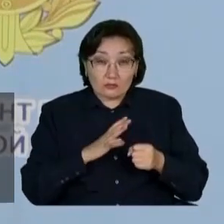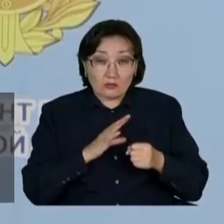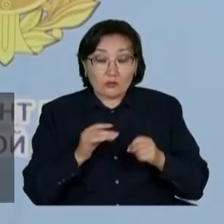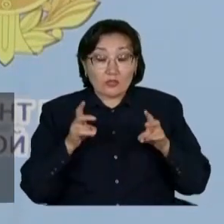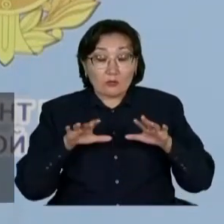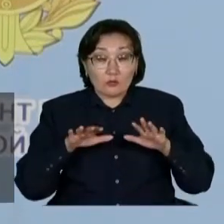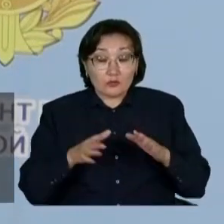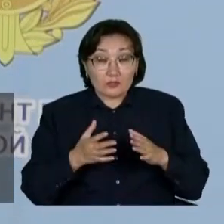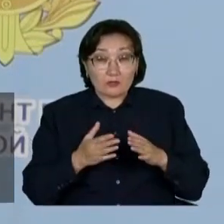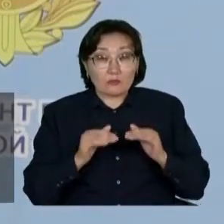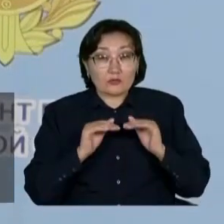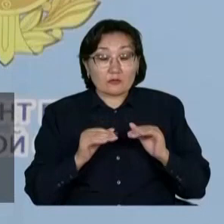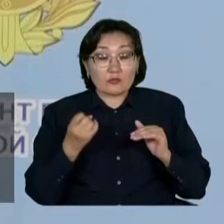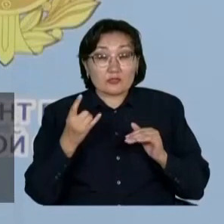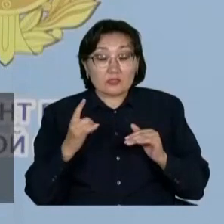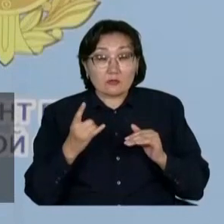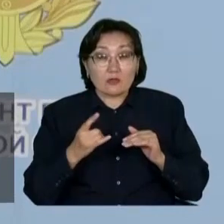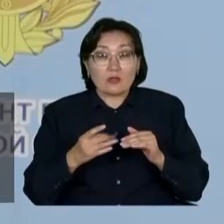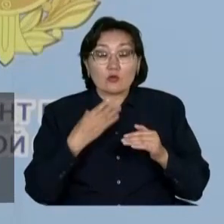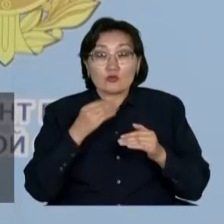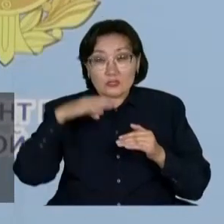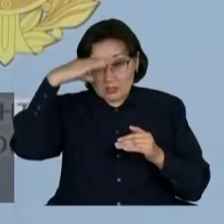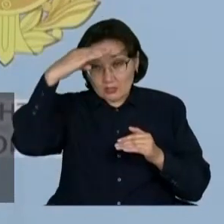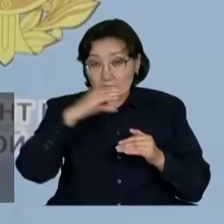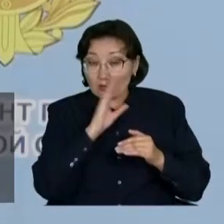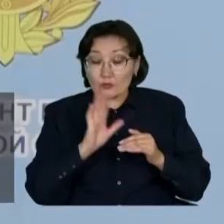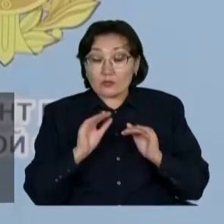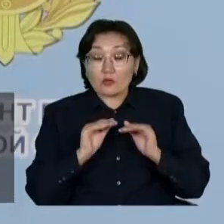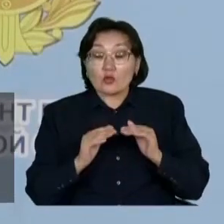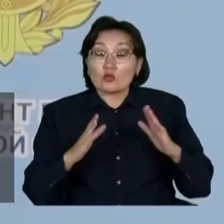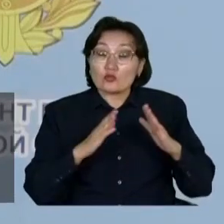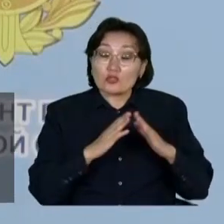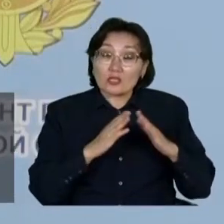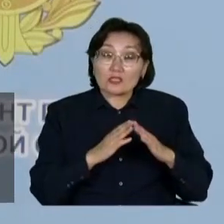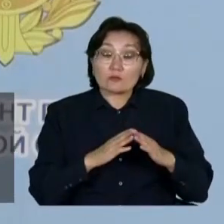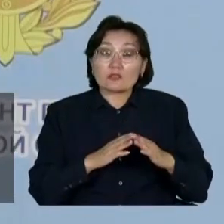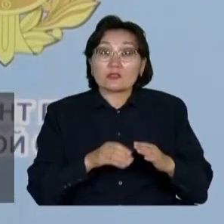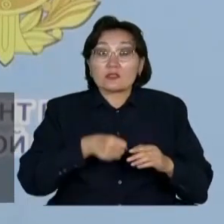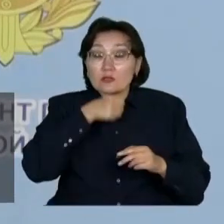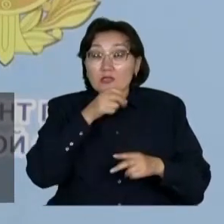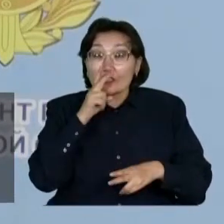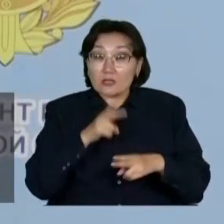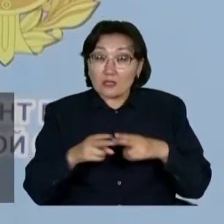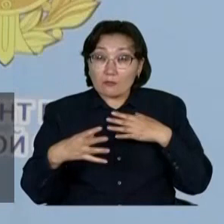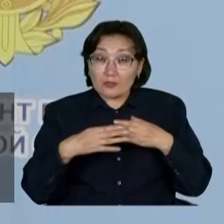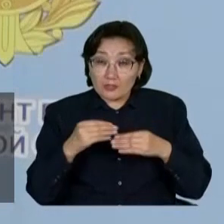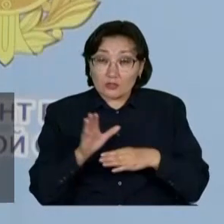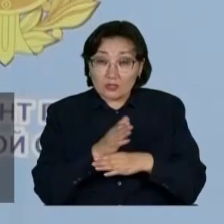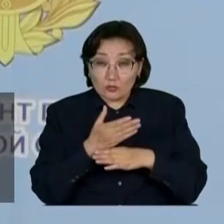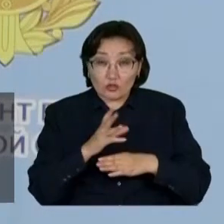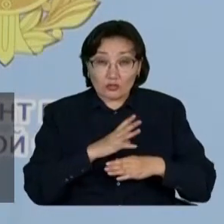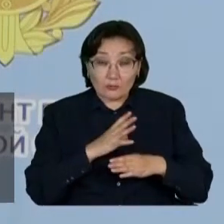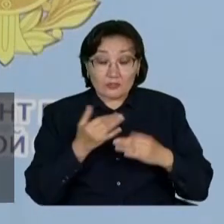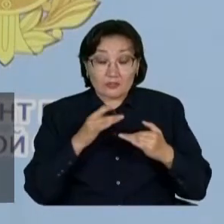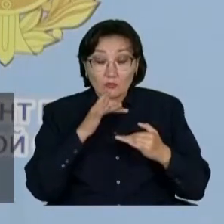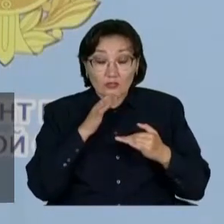Оқиға орнында бала өзінің ата-анасымен емес, үйіндегі жасөспірім әпкелерімен бірге болғандығы анықталды.